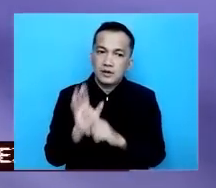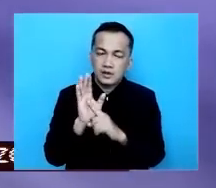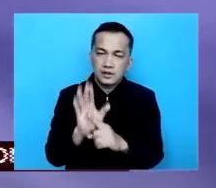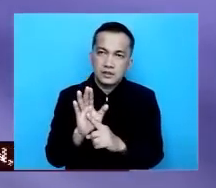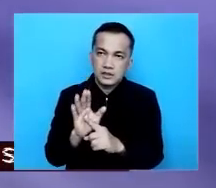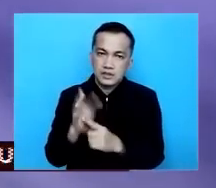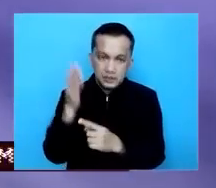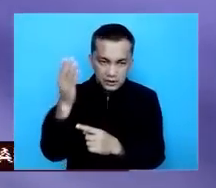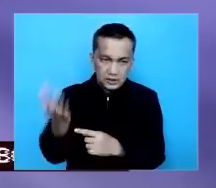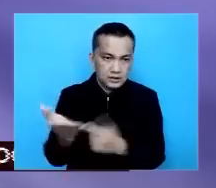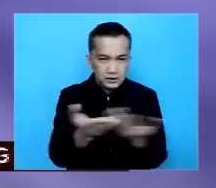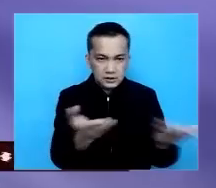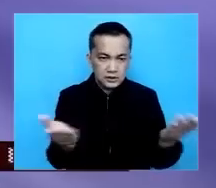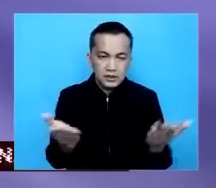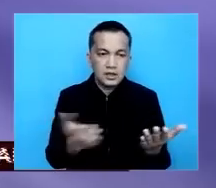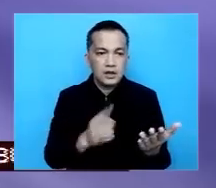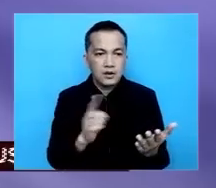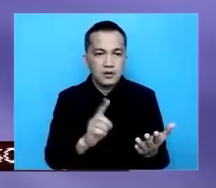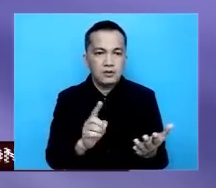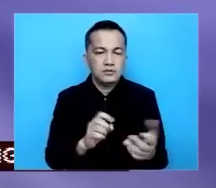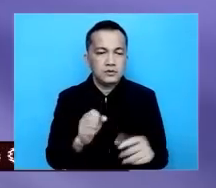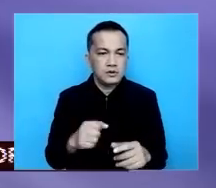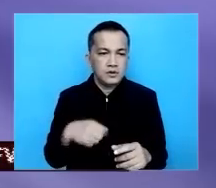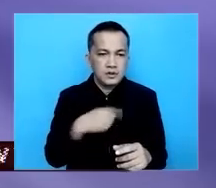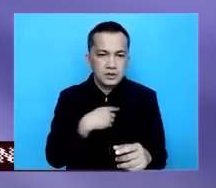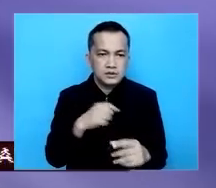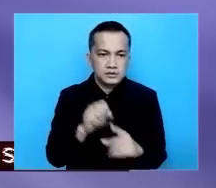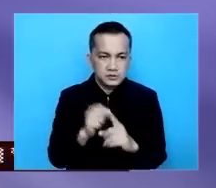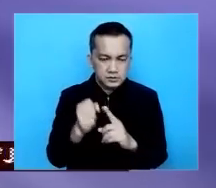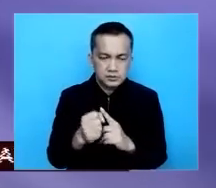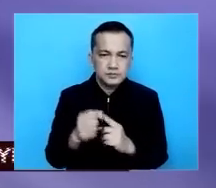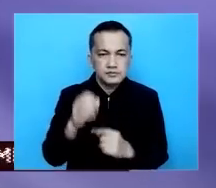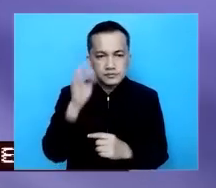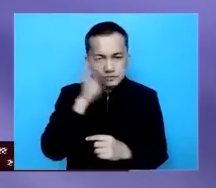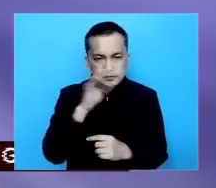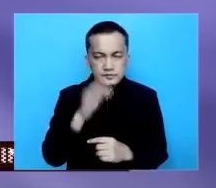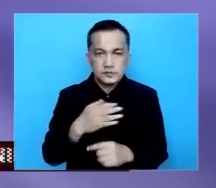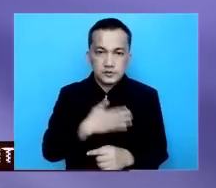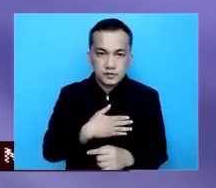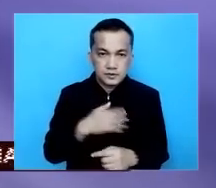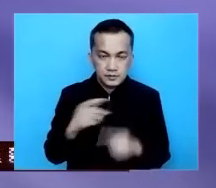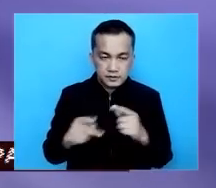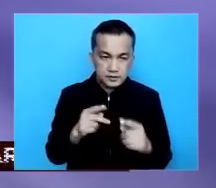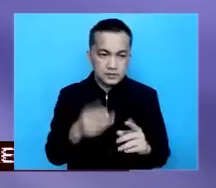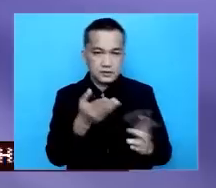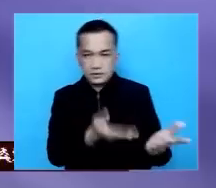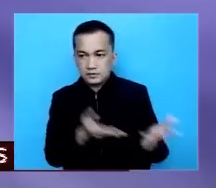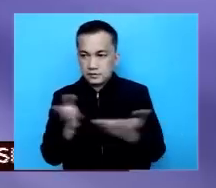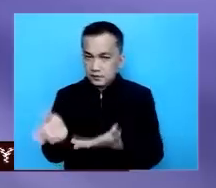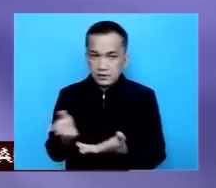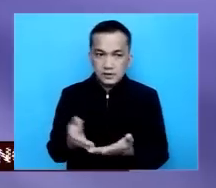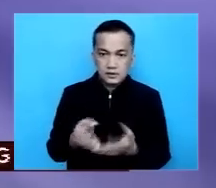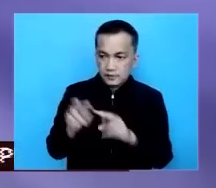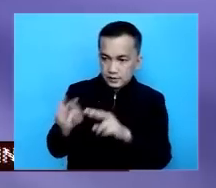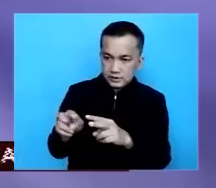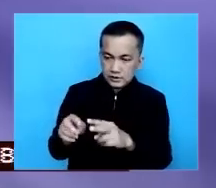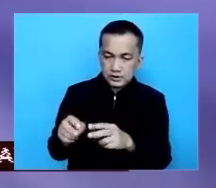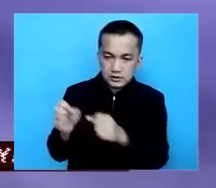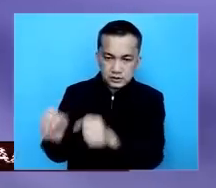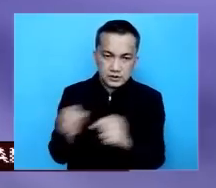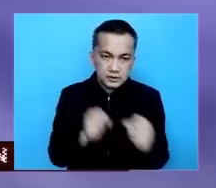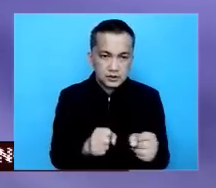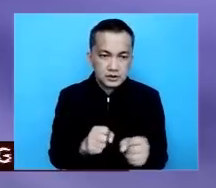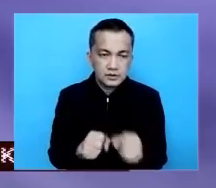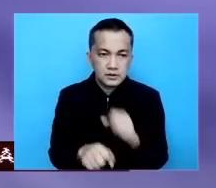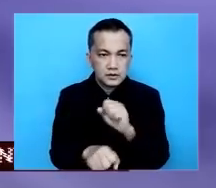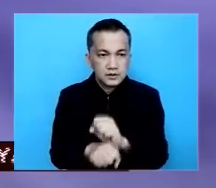sa kanila kung ano po ang magiging katayuan ng mga Pilipino. Gusto ba ng mga taong ito makita na nasa kalye itong mga taong